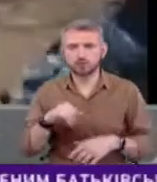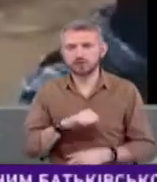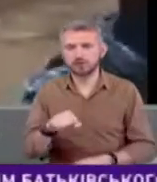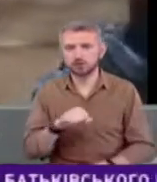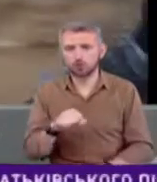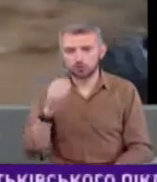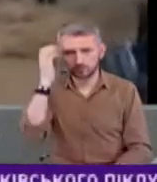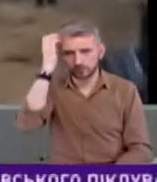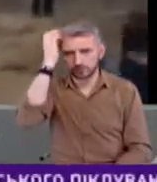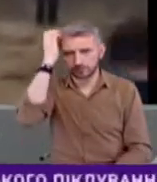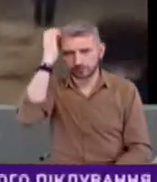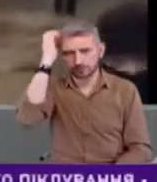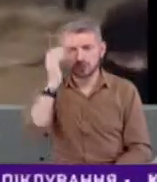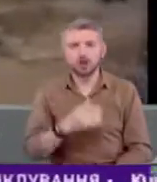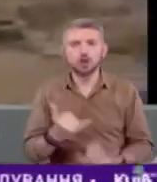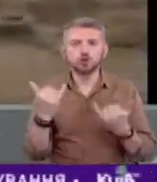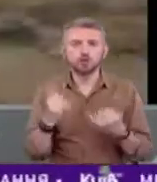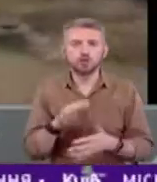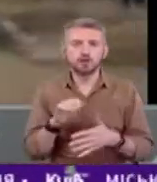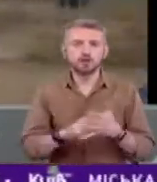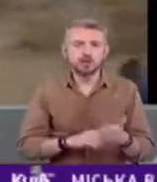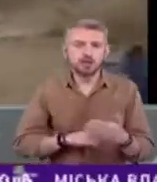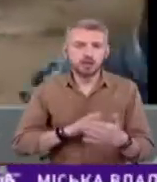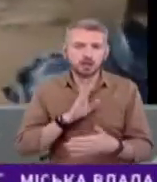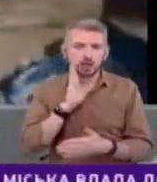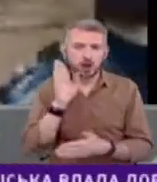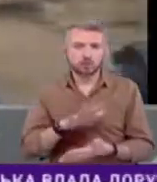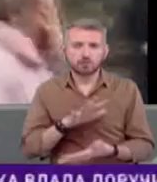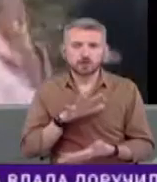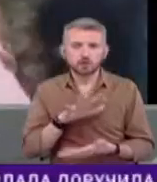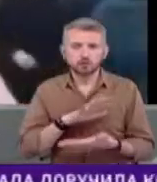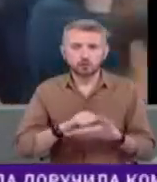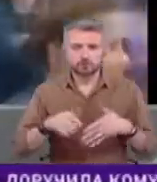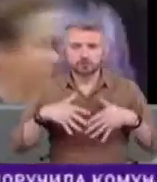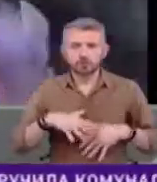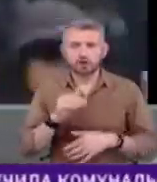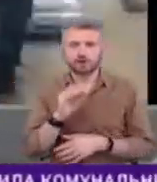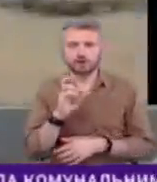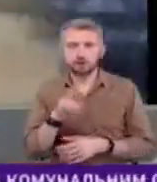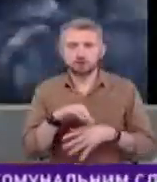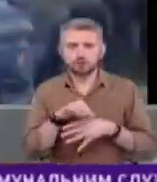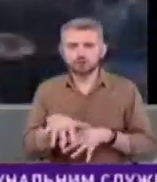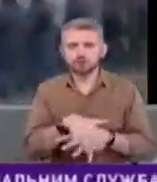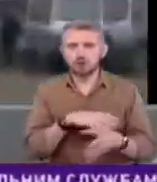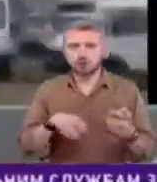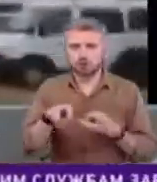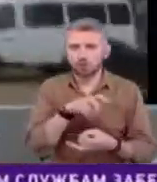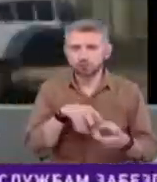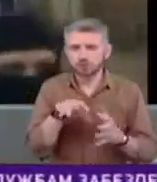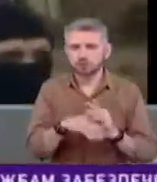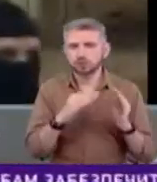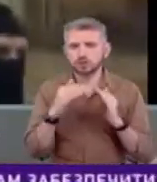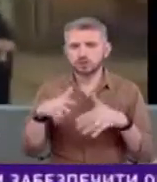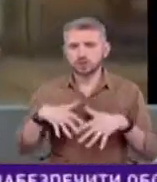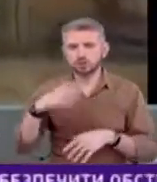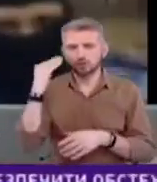Севастополю. Нагадаю, сьогодні від ранку в анексованому Криму ФСБшники проводять масові обшуки у будинках